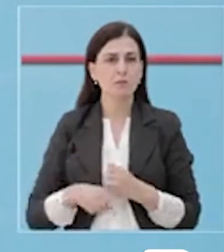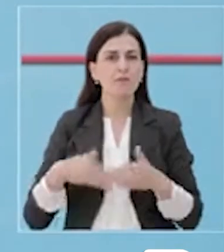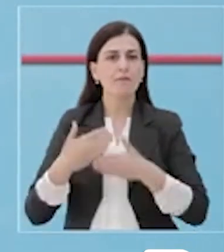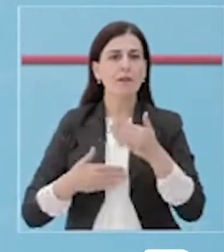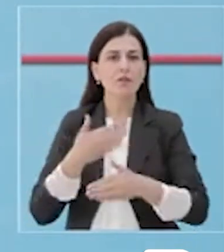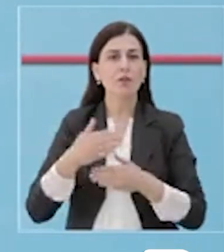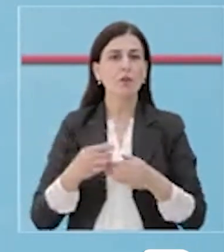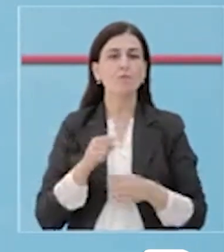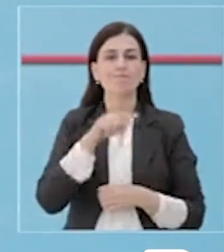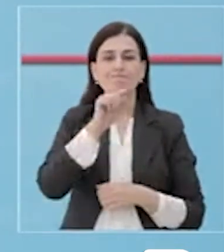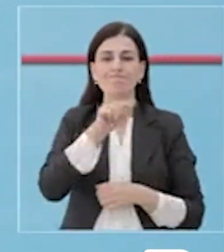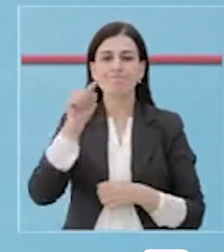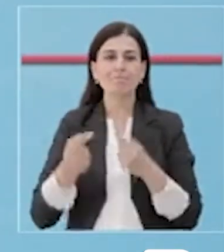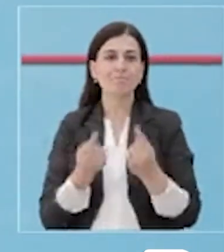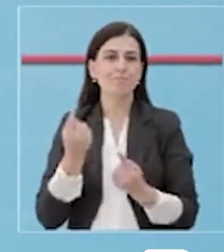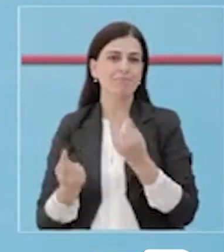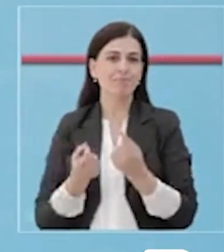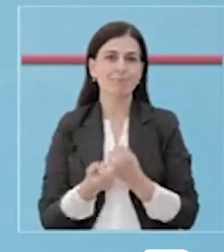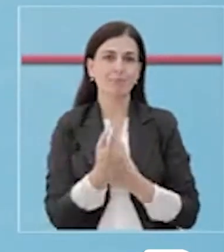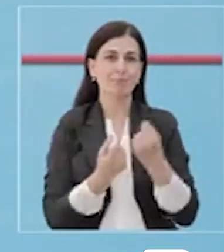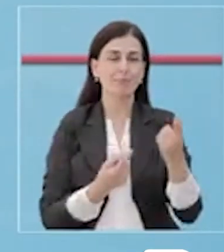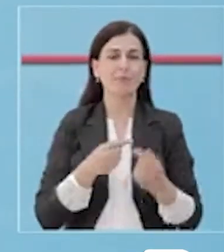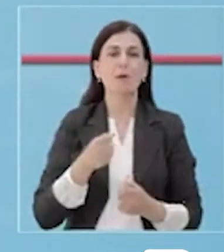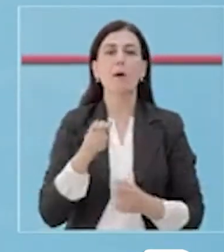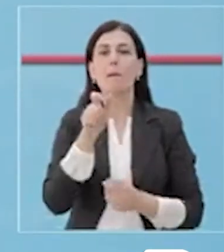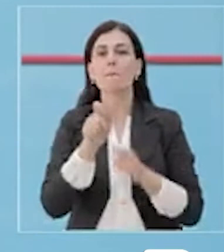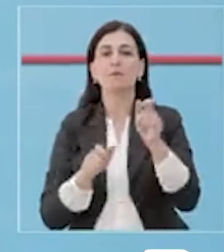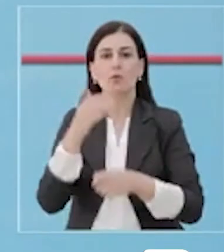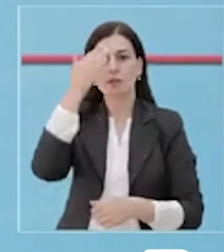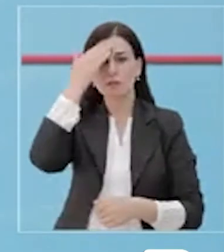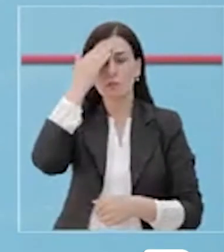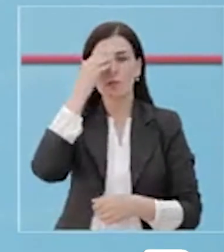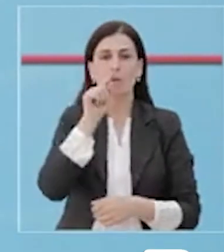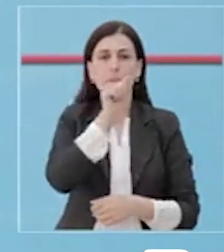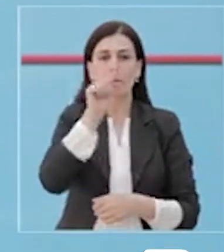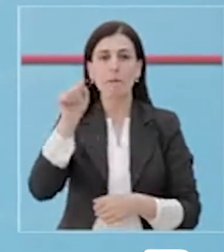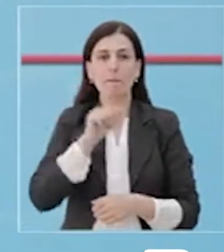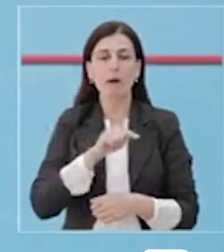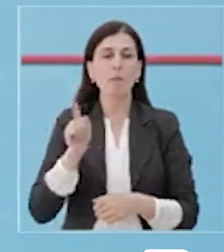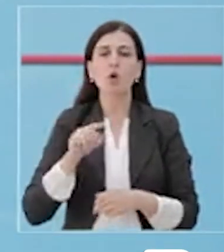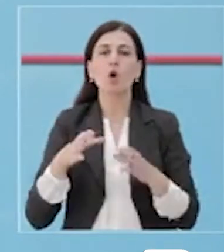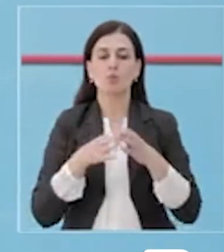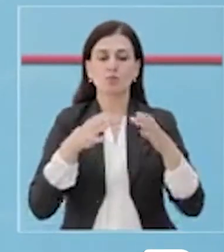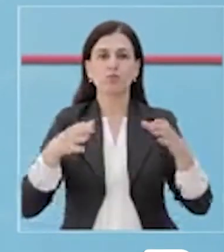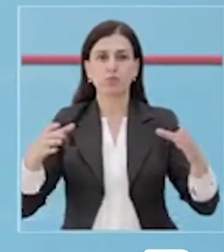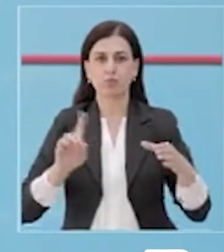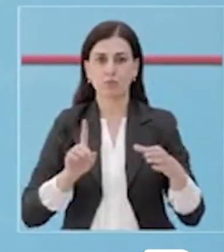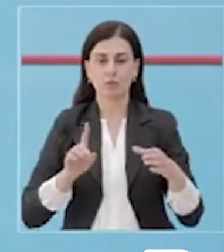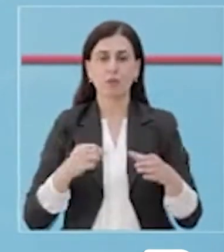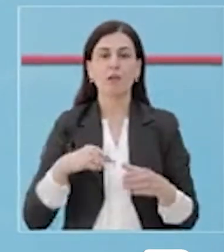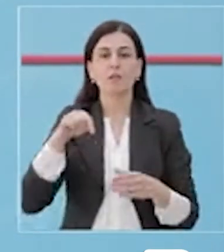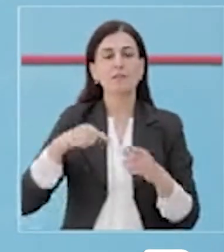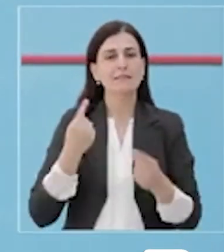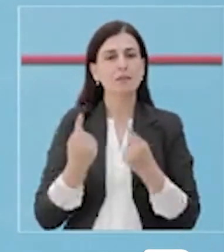vend vazhdon prezenca e rasteve sporadike, prezenca e vatrave dhe nuk vërehet qarkullimi i dendur në popullat.